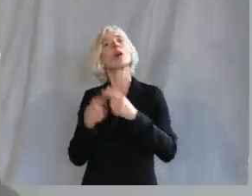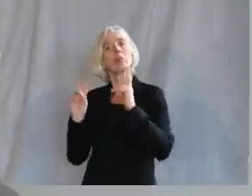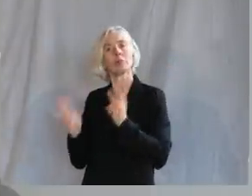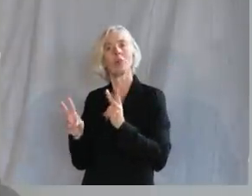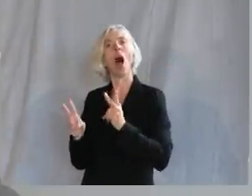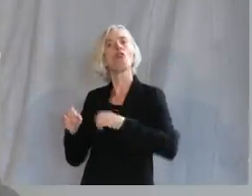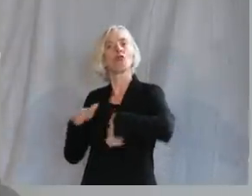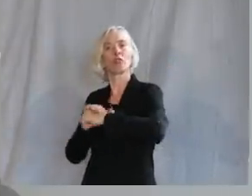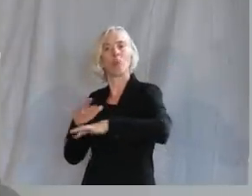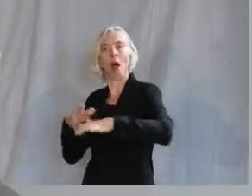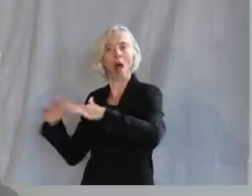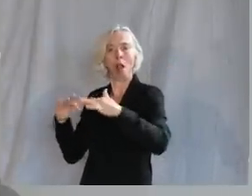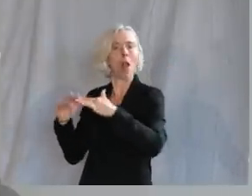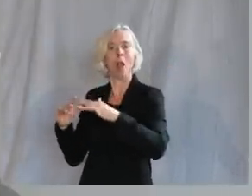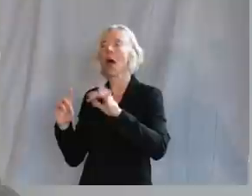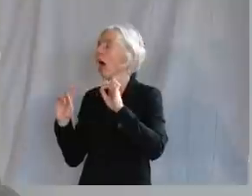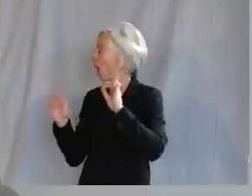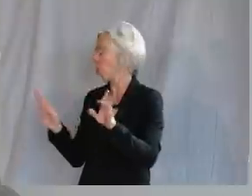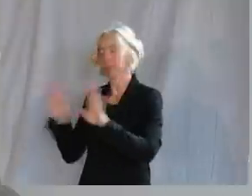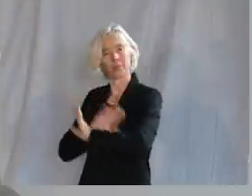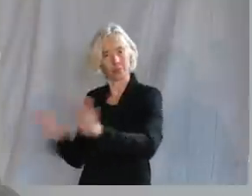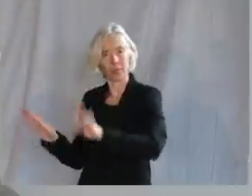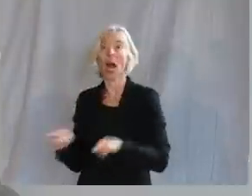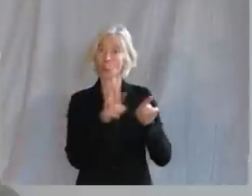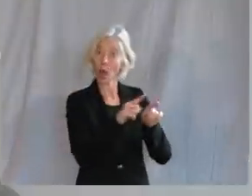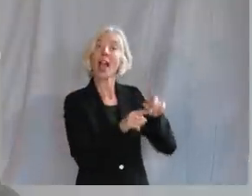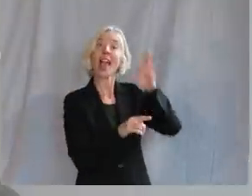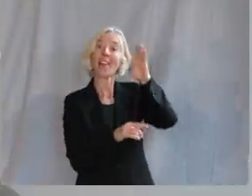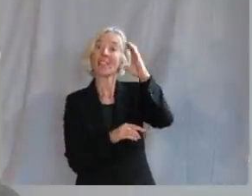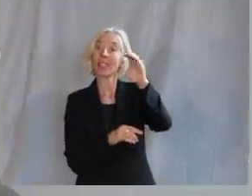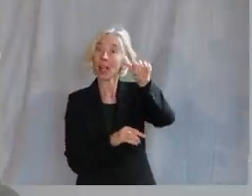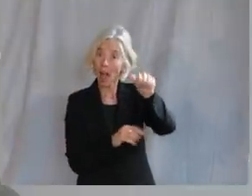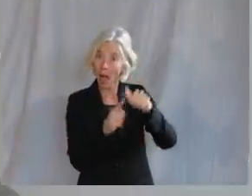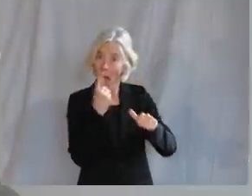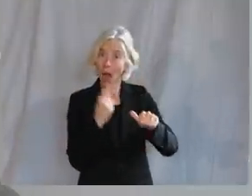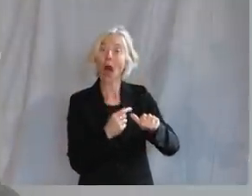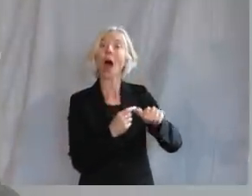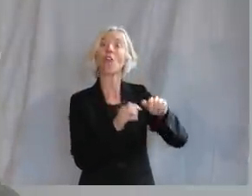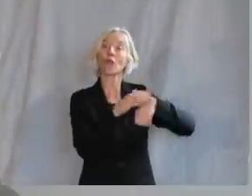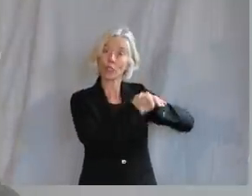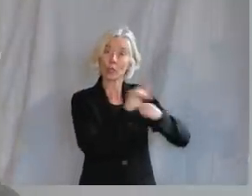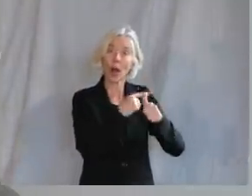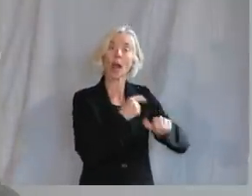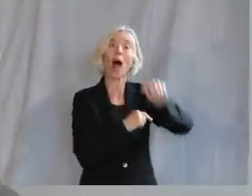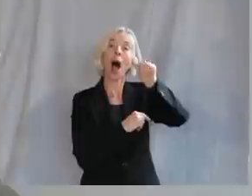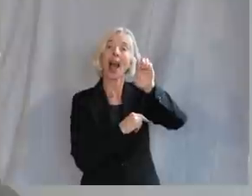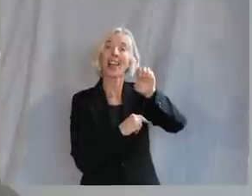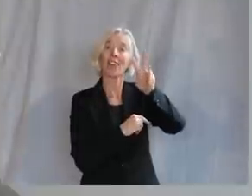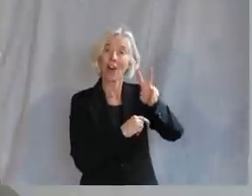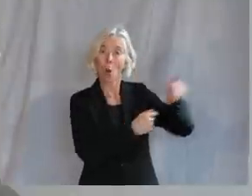sowohl für die Spiele des FCA oder des AEV als auch für die ganz